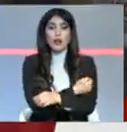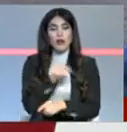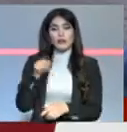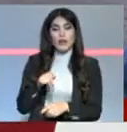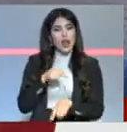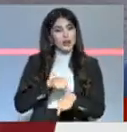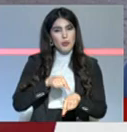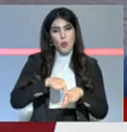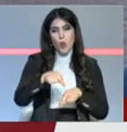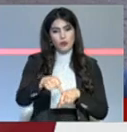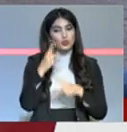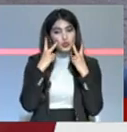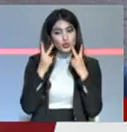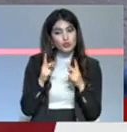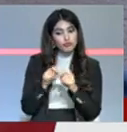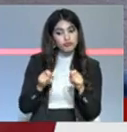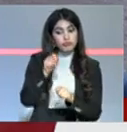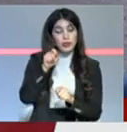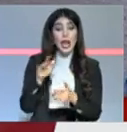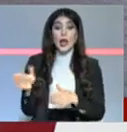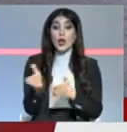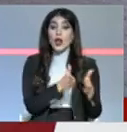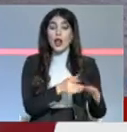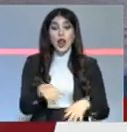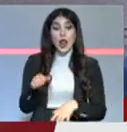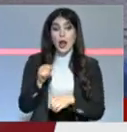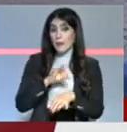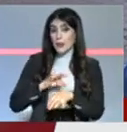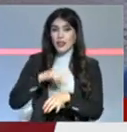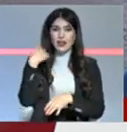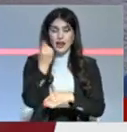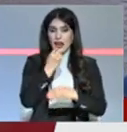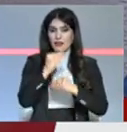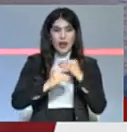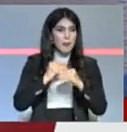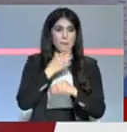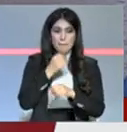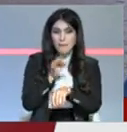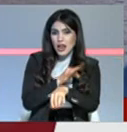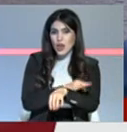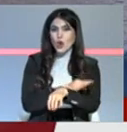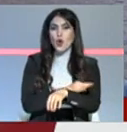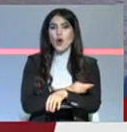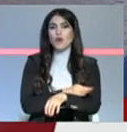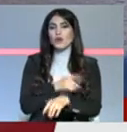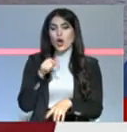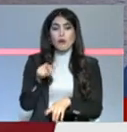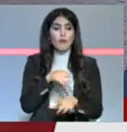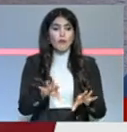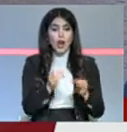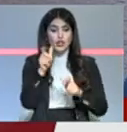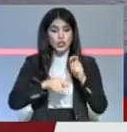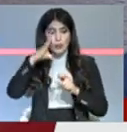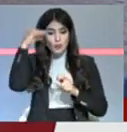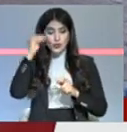الامر اه في العالميه الكل كما كما تجرى كما الكوليرا يقول العلماء ال